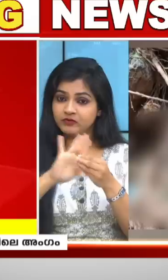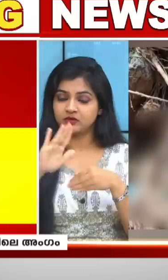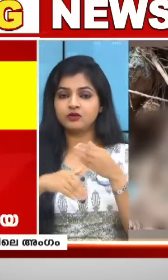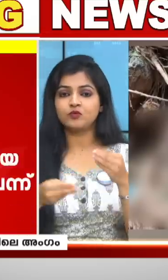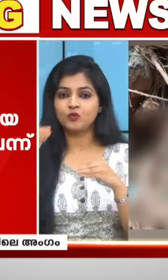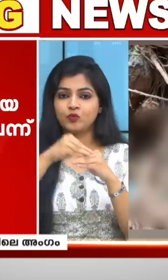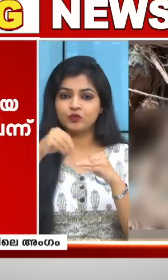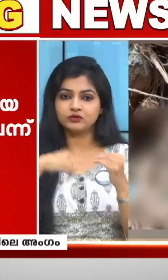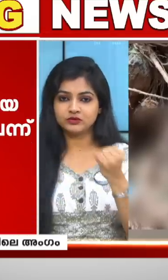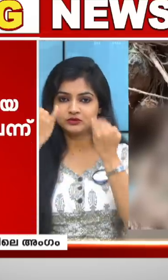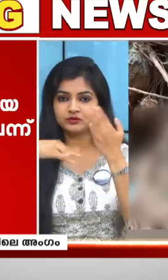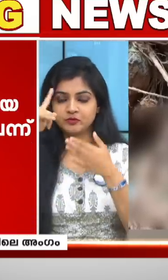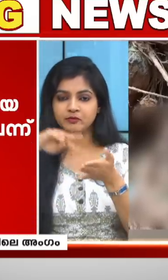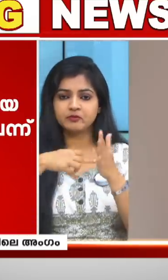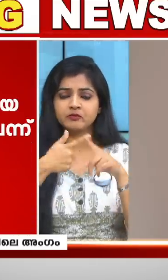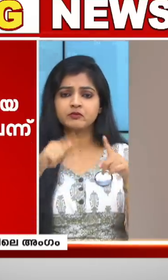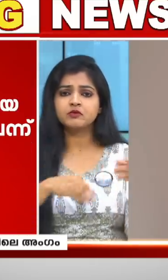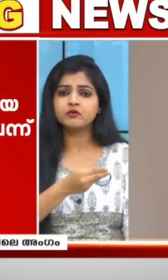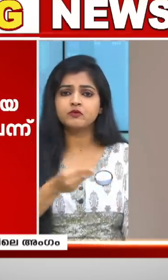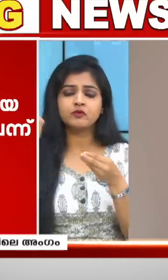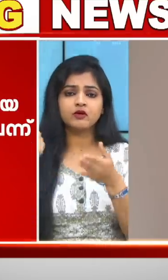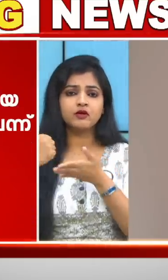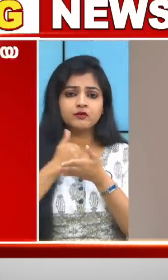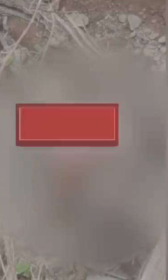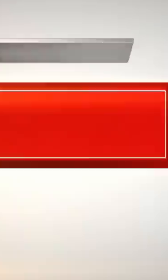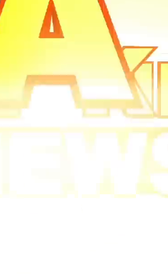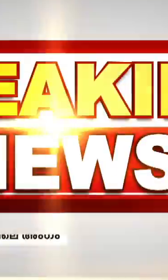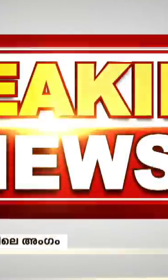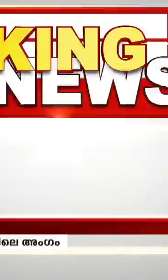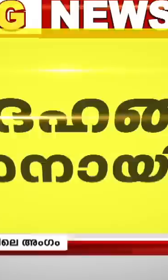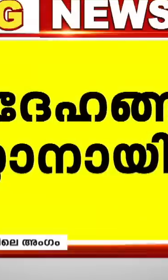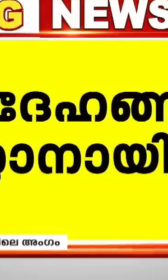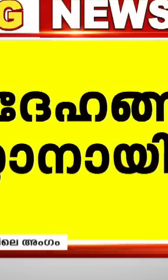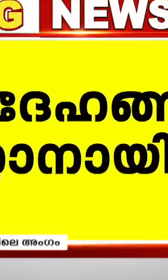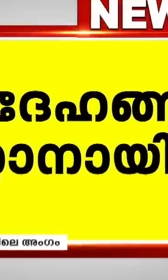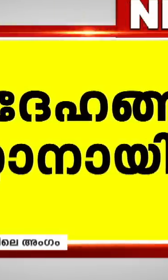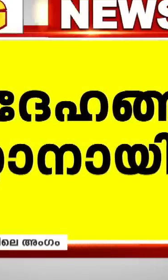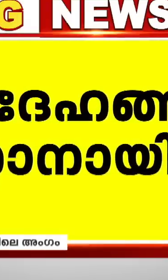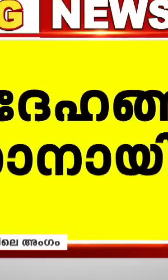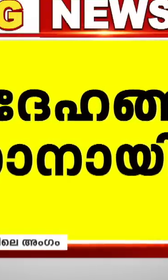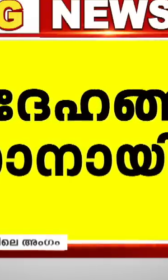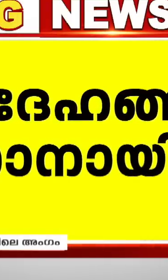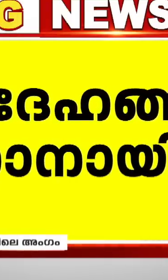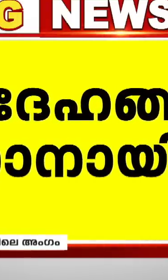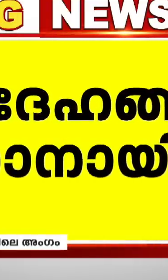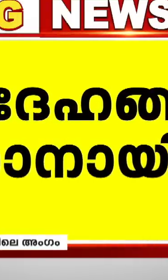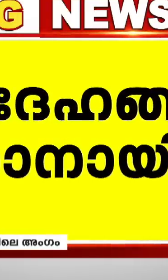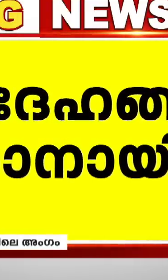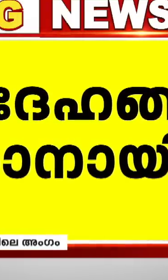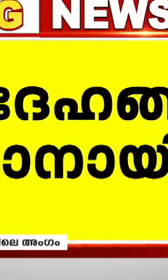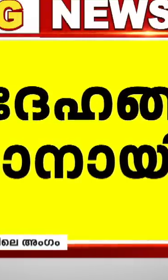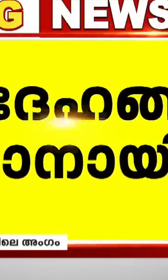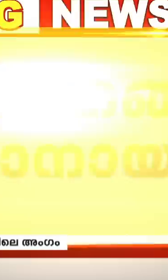ഇത്രയും ടൈമായി. ഇപ്പൊ നമ്മളെ ഹെലികോപ്റ്റർ വന്ന് ലാസ്റ്റ് ഇവര് ഇത് ഇറക്കി തന്നിട്ട് പോയി. അതിനുശേഷം പിന്നെ ഹെലികോപ്റ്റർ അവിടെ